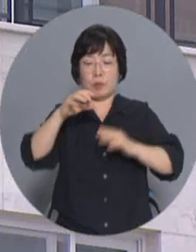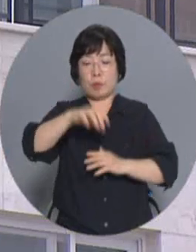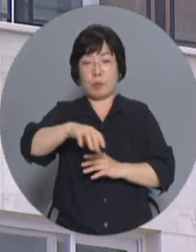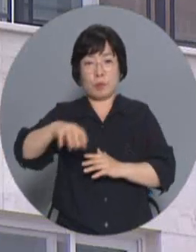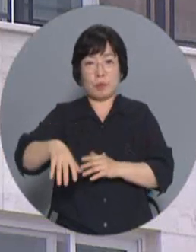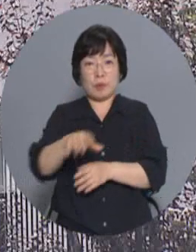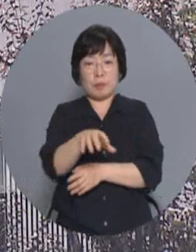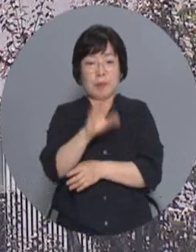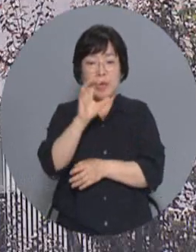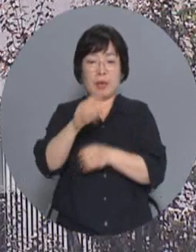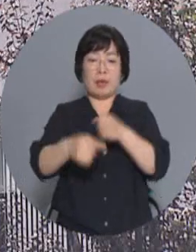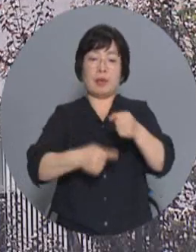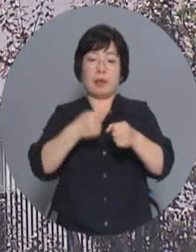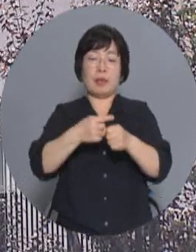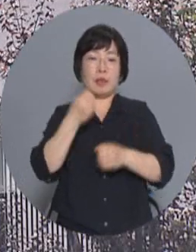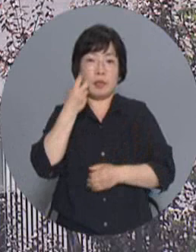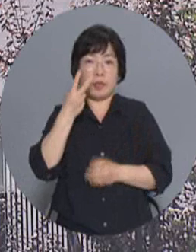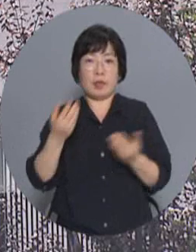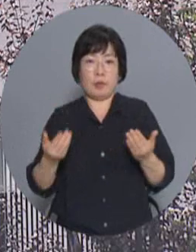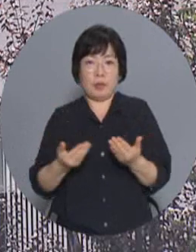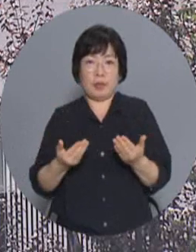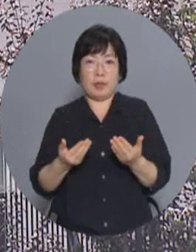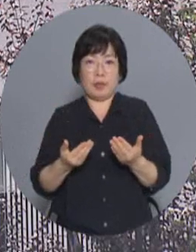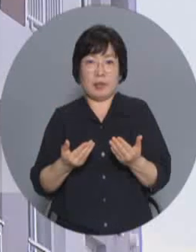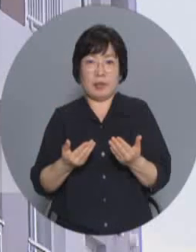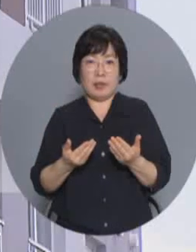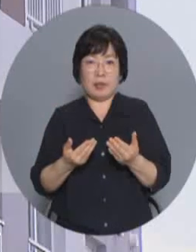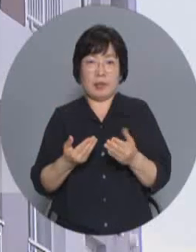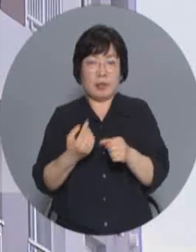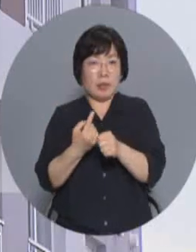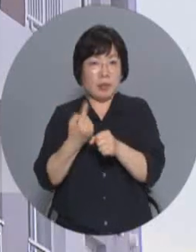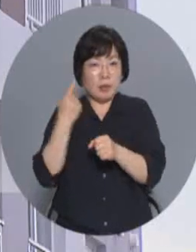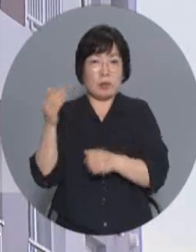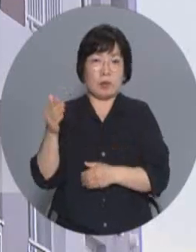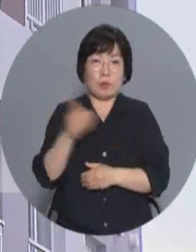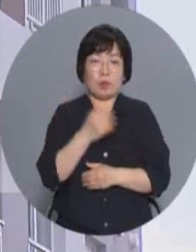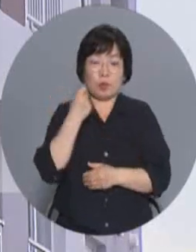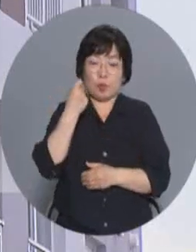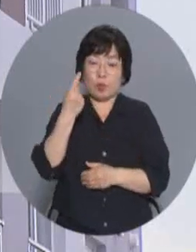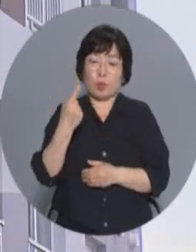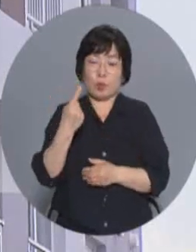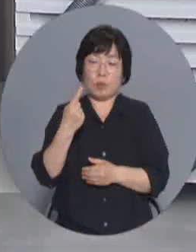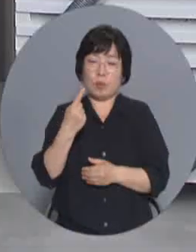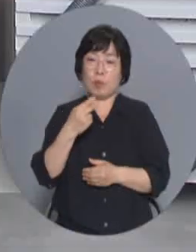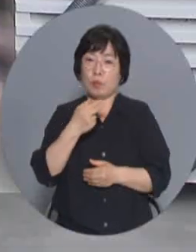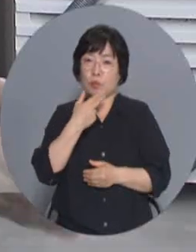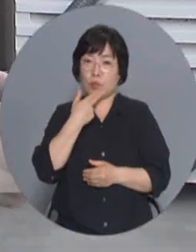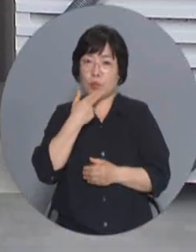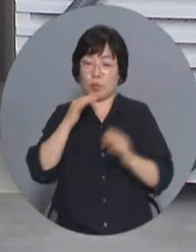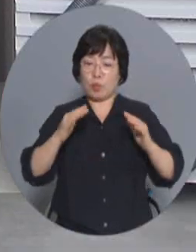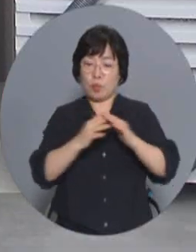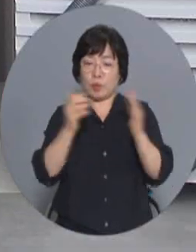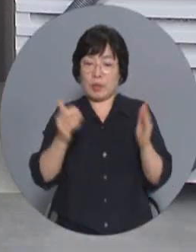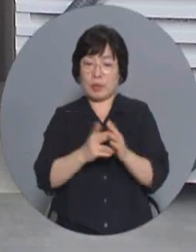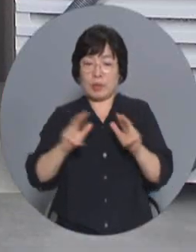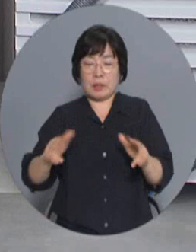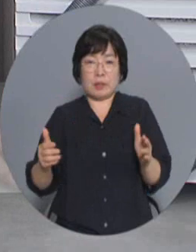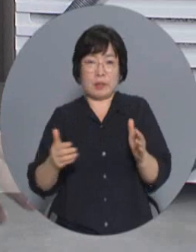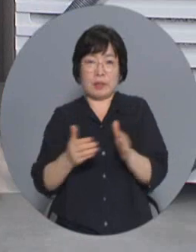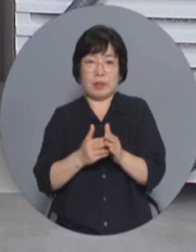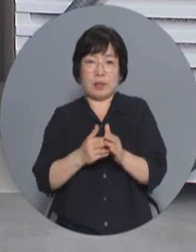현장에서 1년 2개월간 일했습니다. 그런데 1년 전부터 돈이 나오지 않더니 공사가 끝난